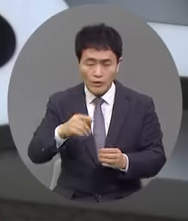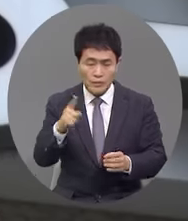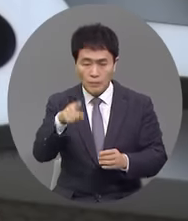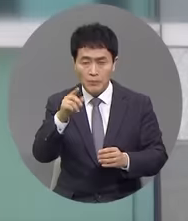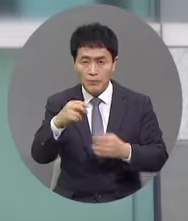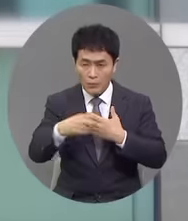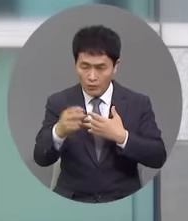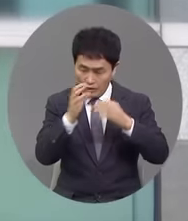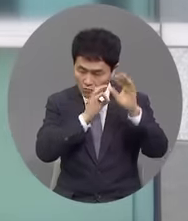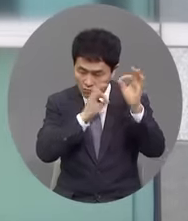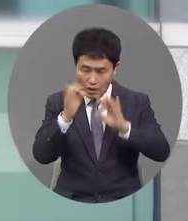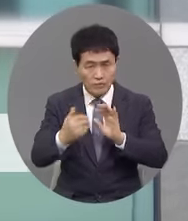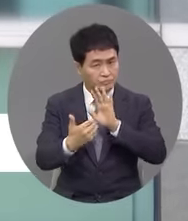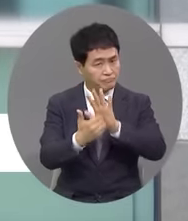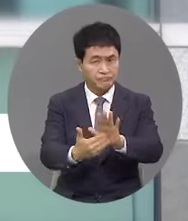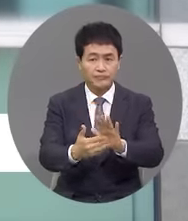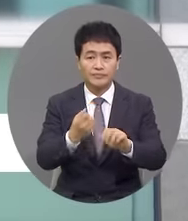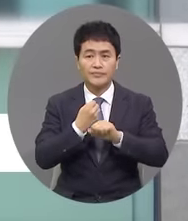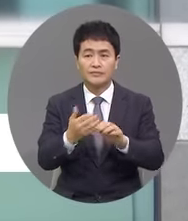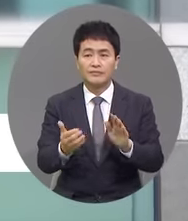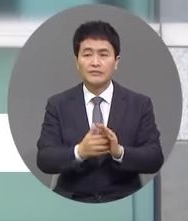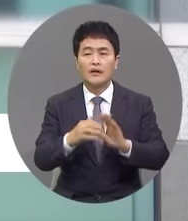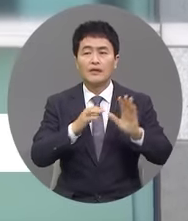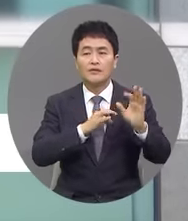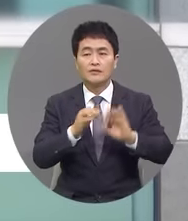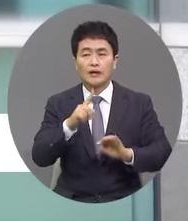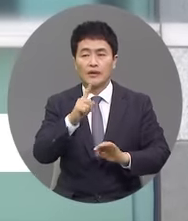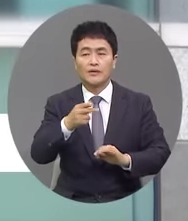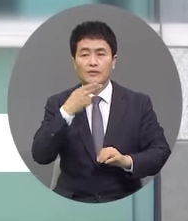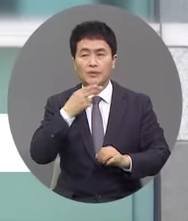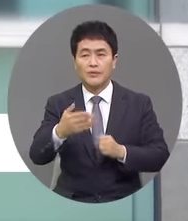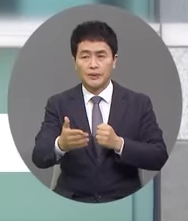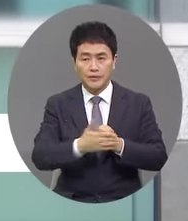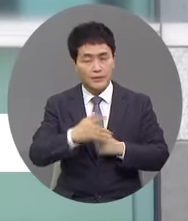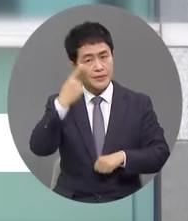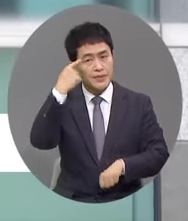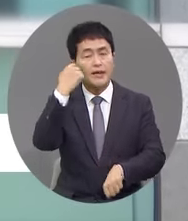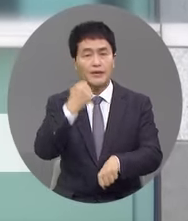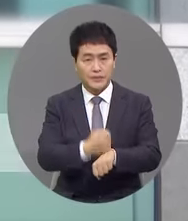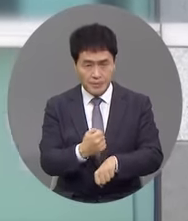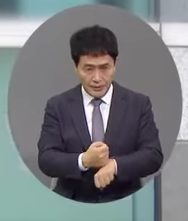있습니다. 실수한 건 반응도 없었다고 저는 생각을 하고는 있습니다.